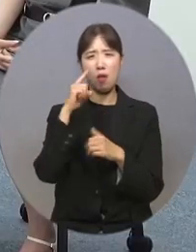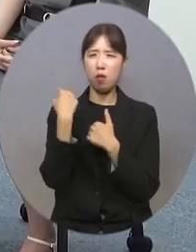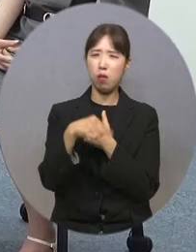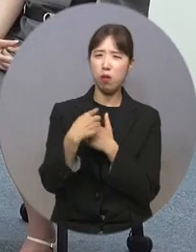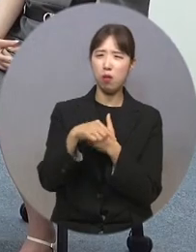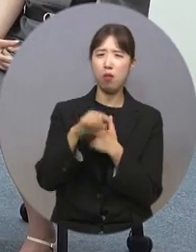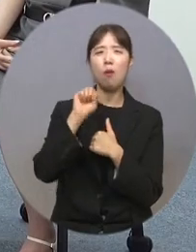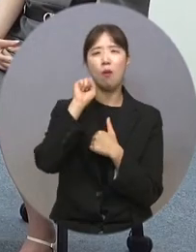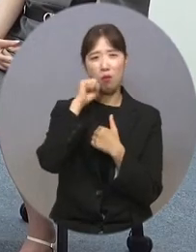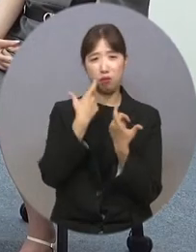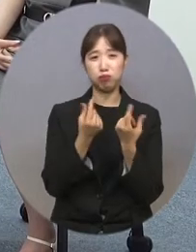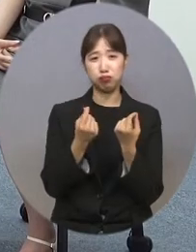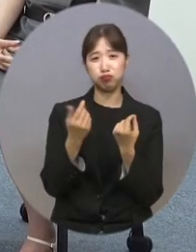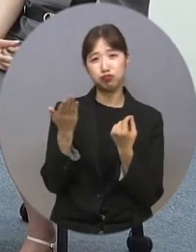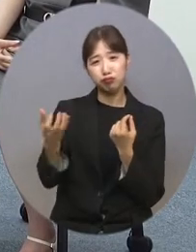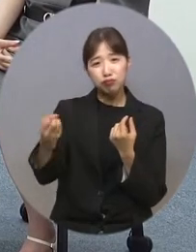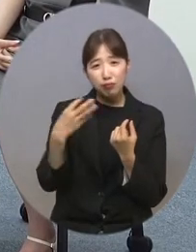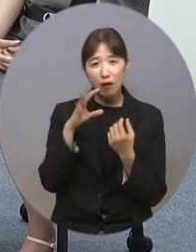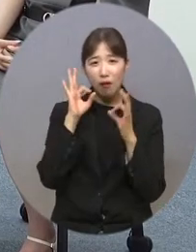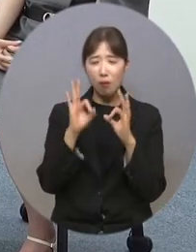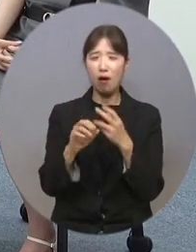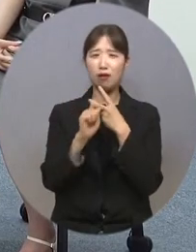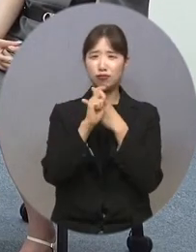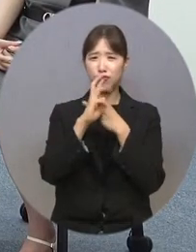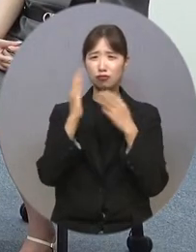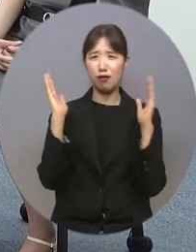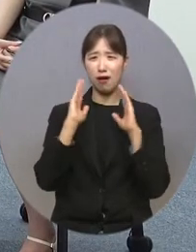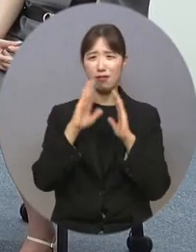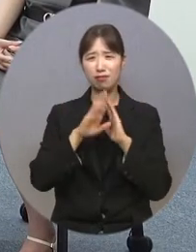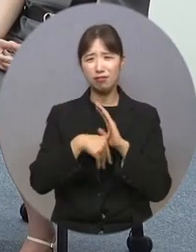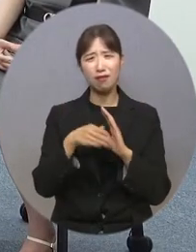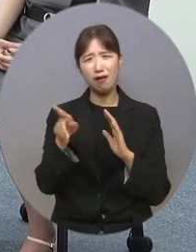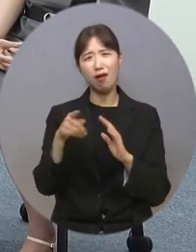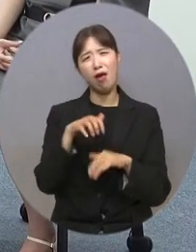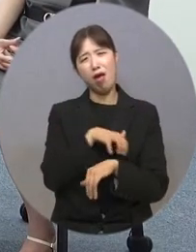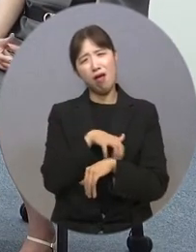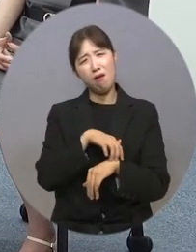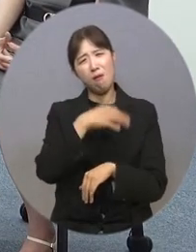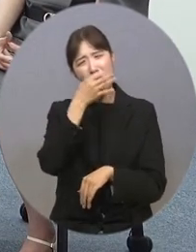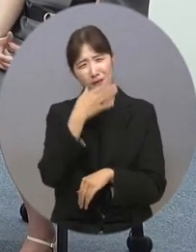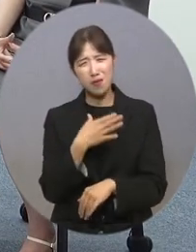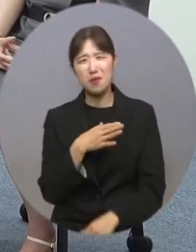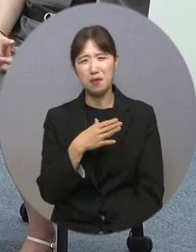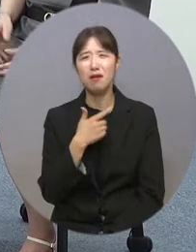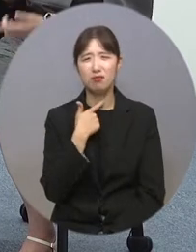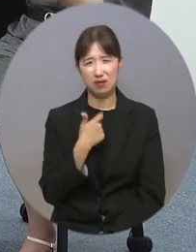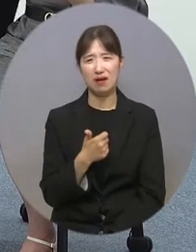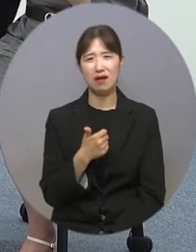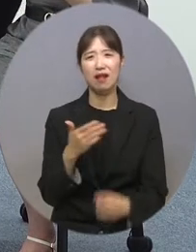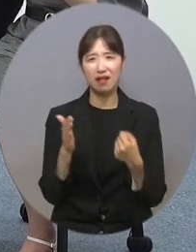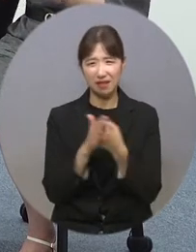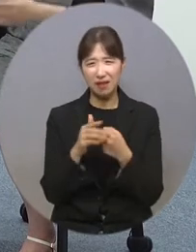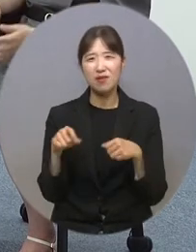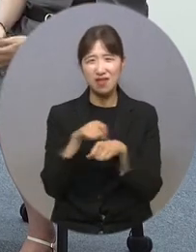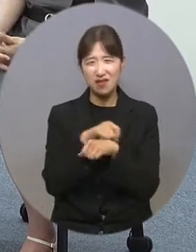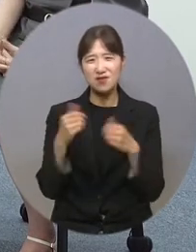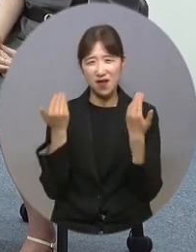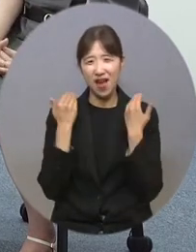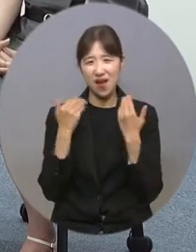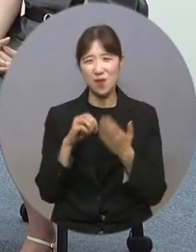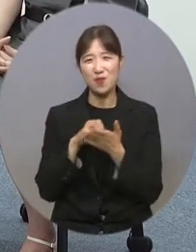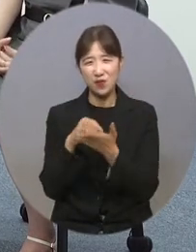봐도 중학교때 표현한 기억이 천하 지는 않으신 거잖아요 그러니까 이제 다시 특수학교 를 테크 하셨고